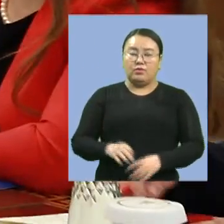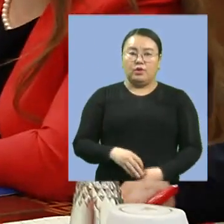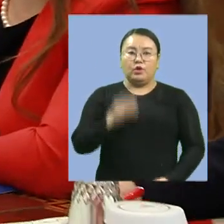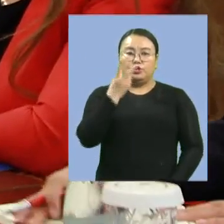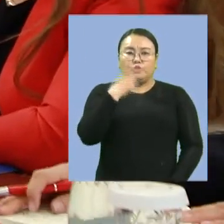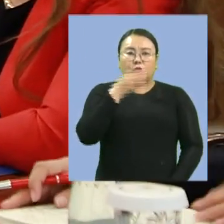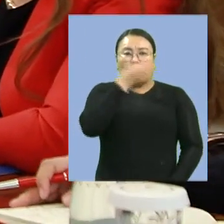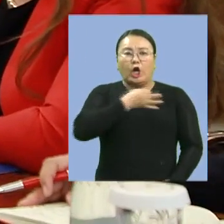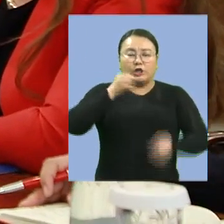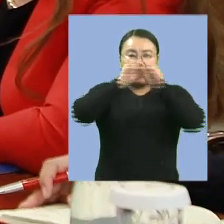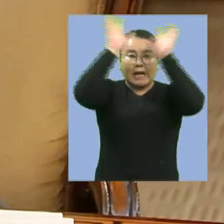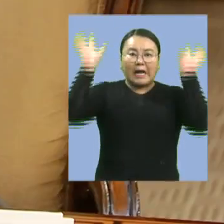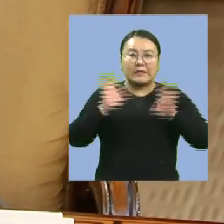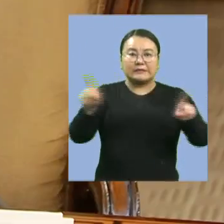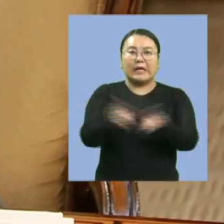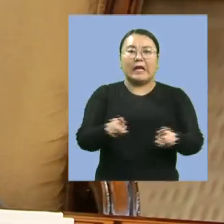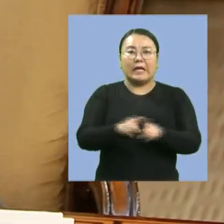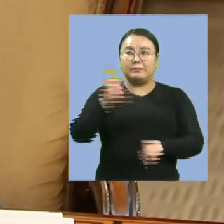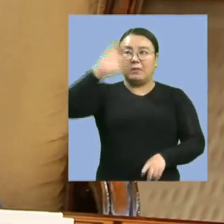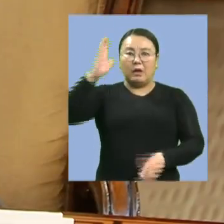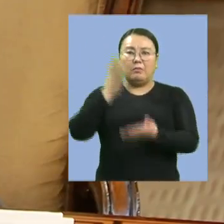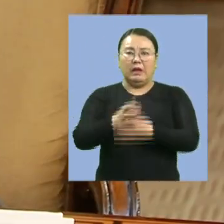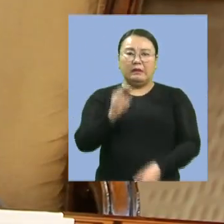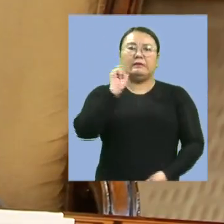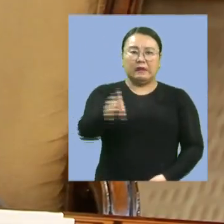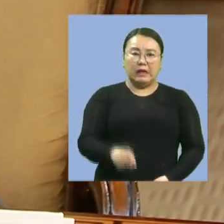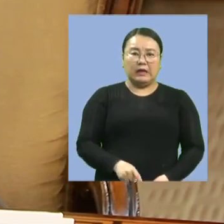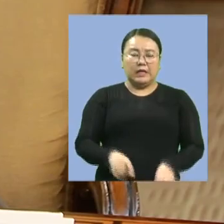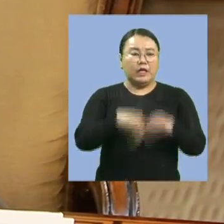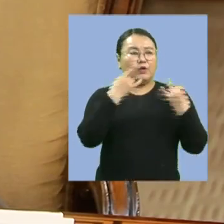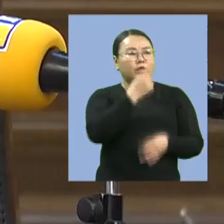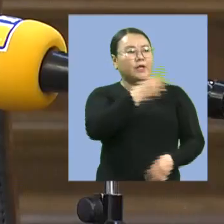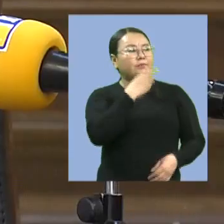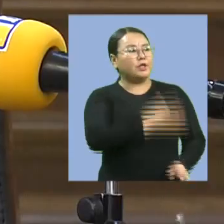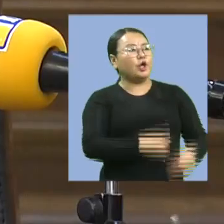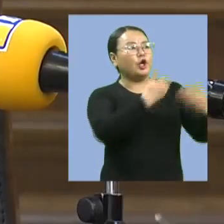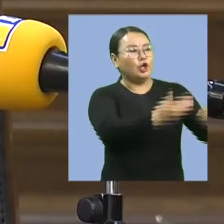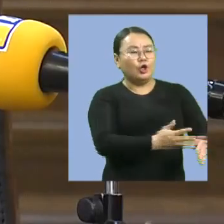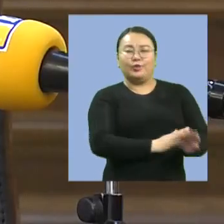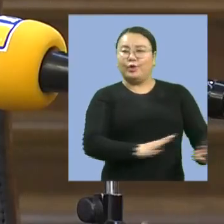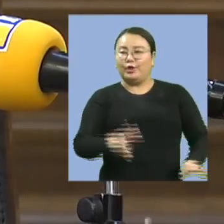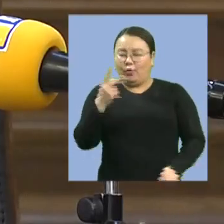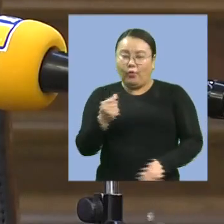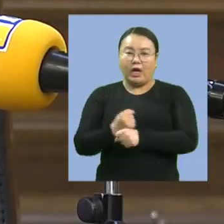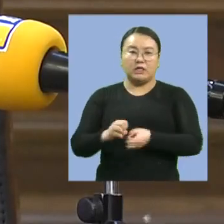орсон шиг ийм байгуулга байгаад яах юм? Их хурл дээр нэг мэдээлэл хийдик. Бодтой үйл ажиллагаа явуулдаг